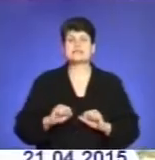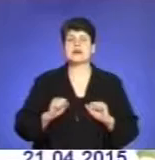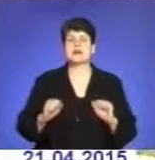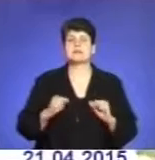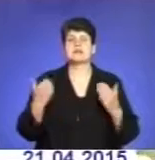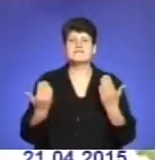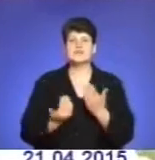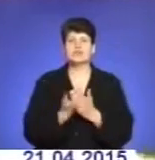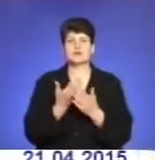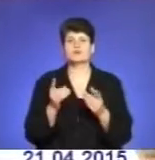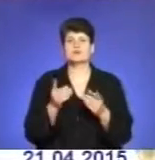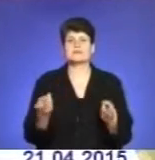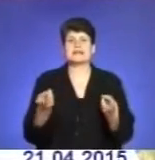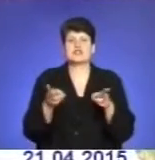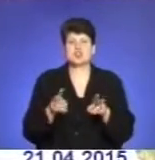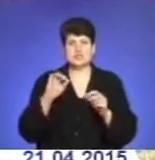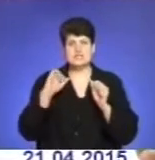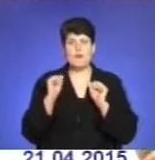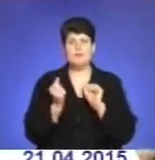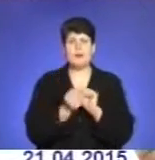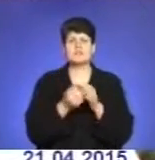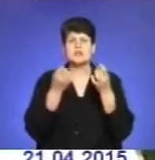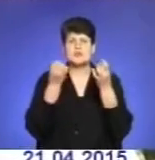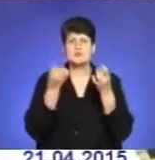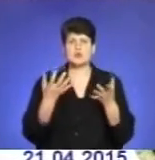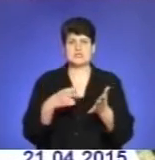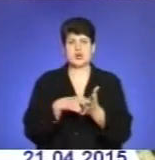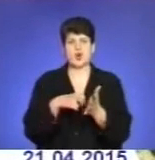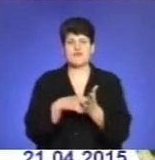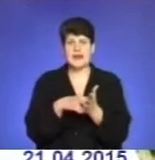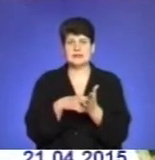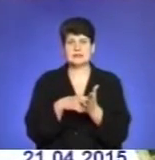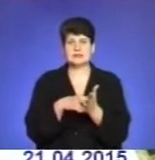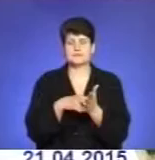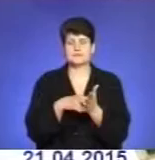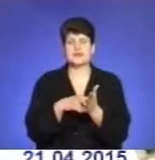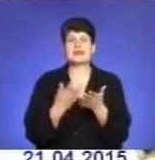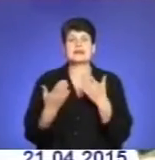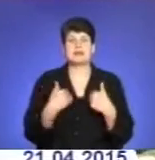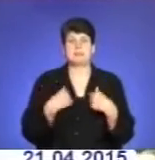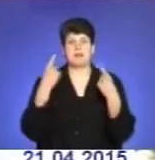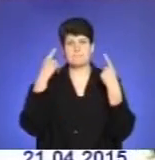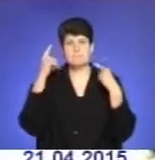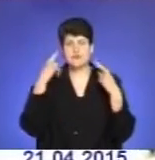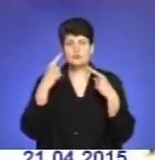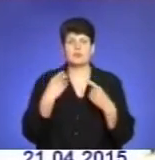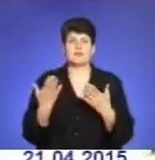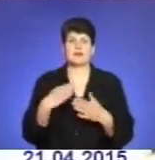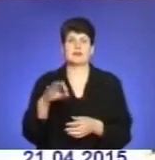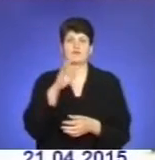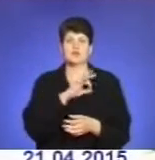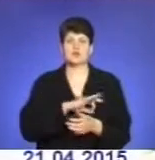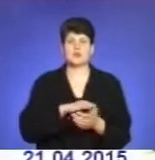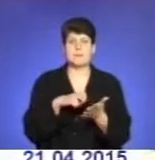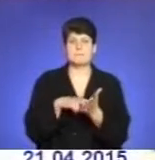щоб залишилося в пам'яті, саме через прості конверти, які ми саме придумуємо. Але використовуємо марки пошти